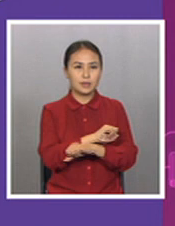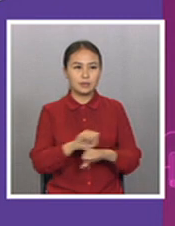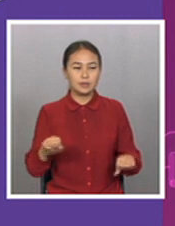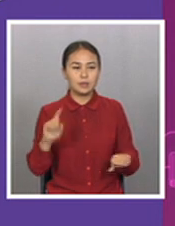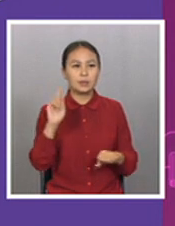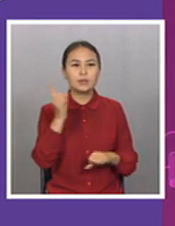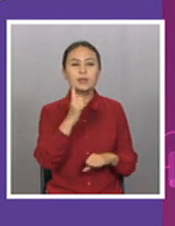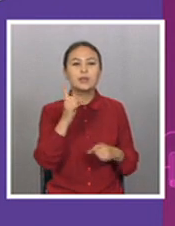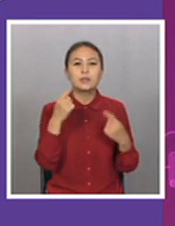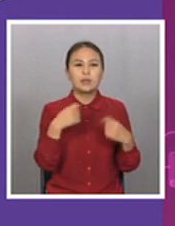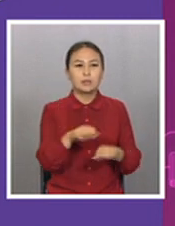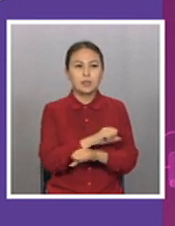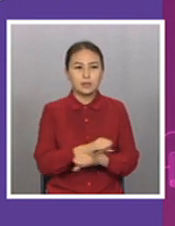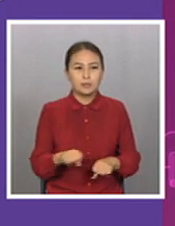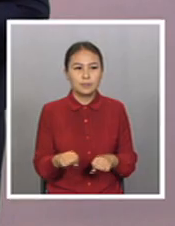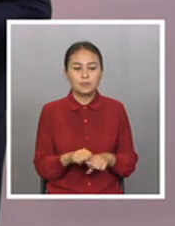Нені сатпайды?